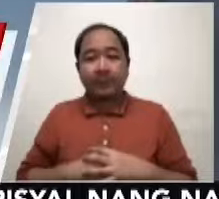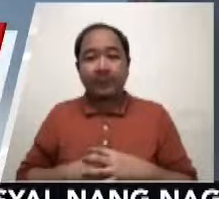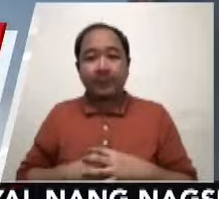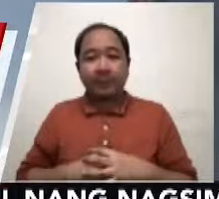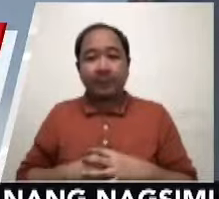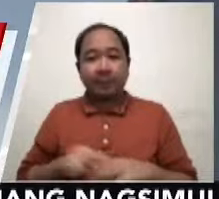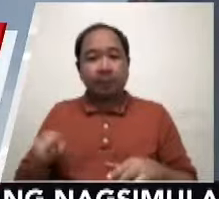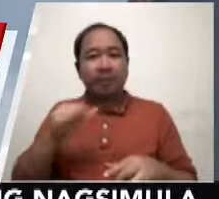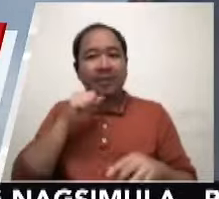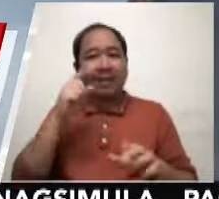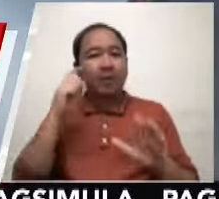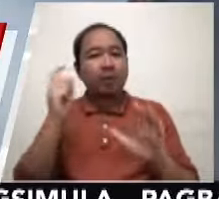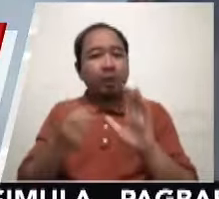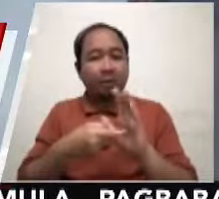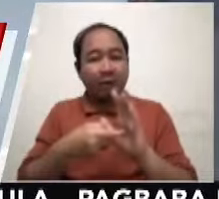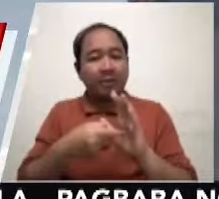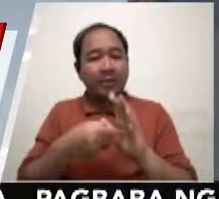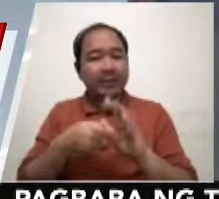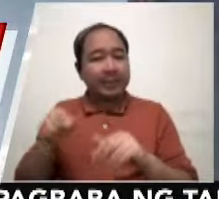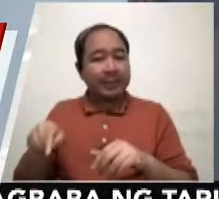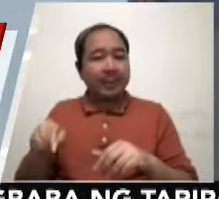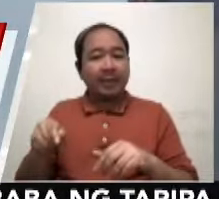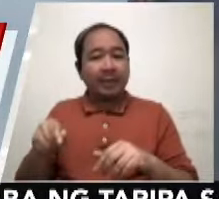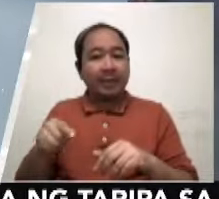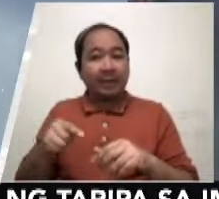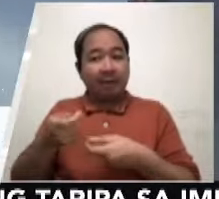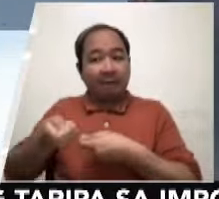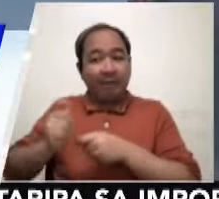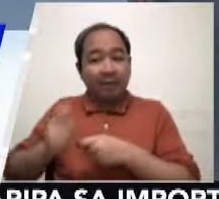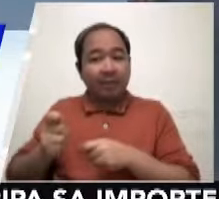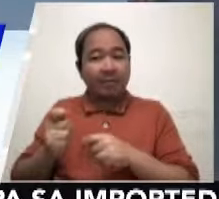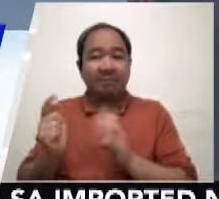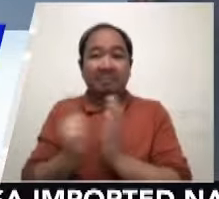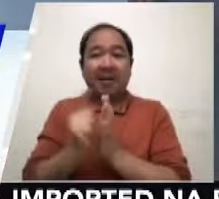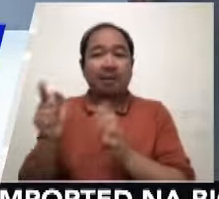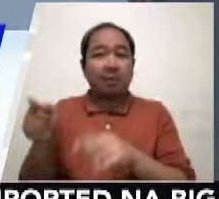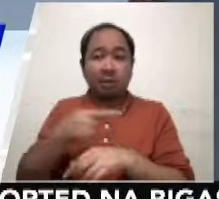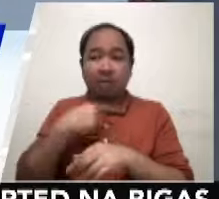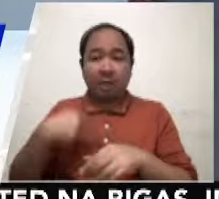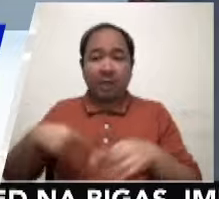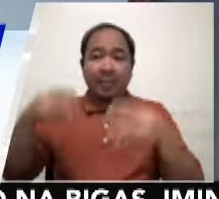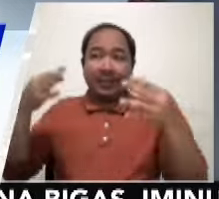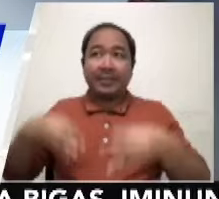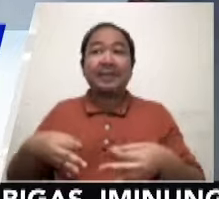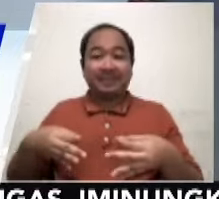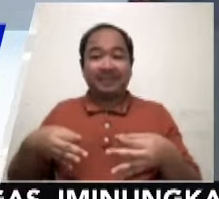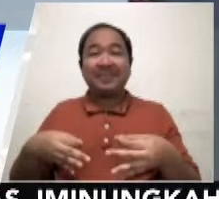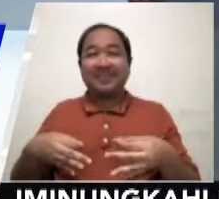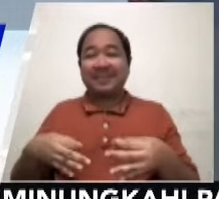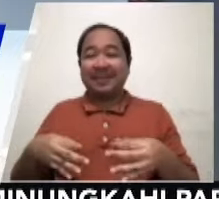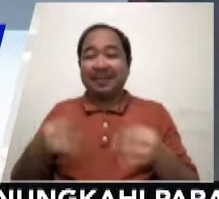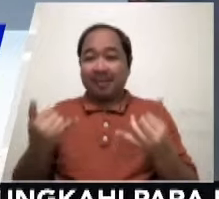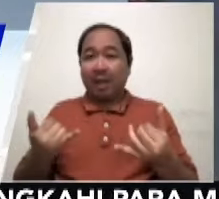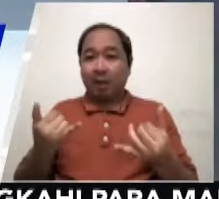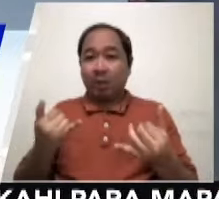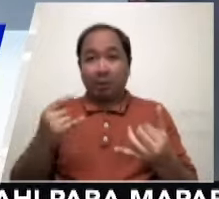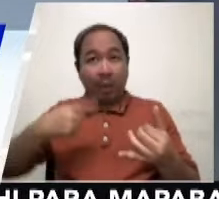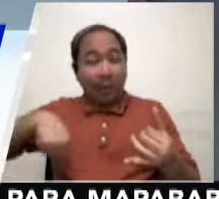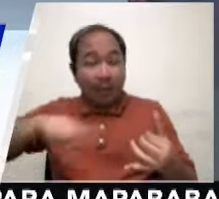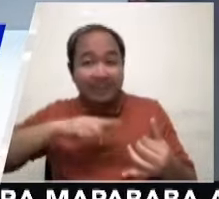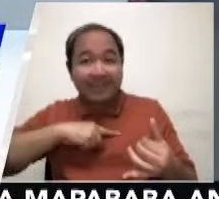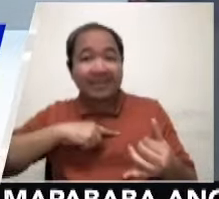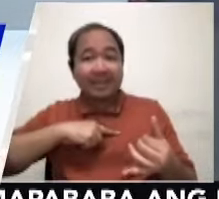ang ganitong fishing ban na binanggit ng China. There's no reason for us to prevent